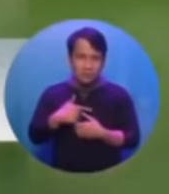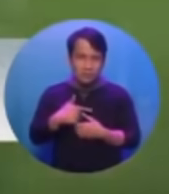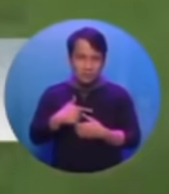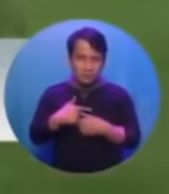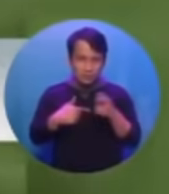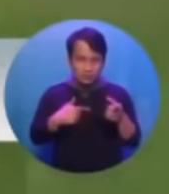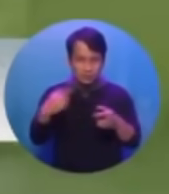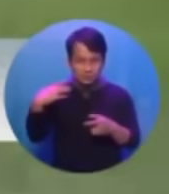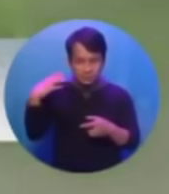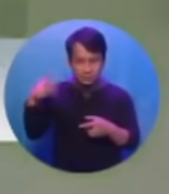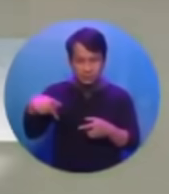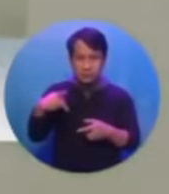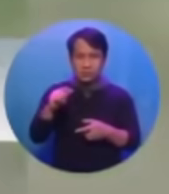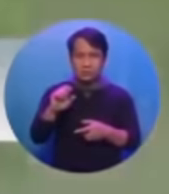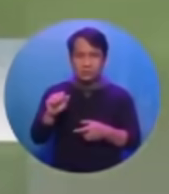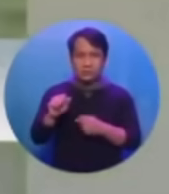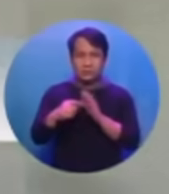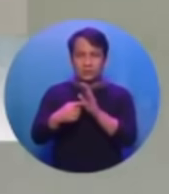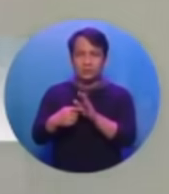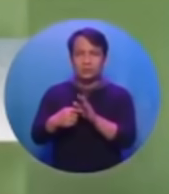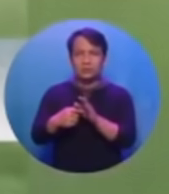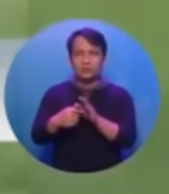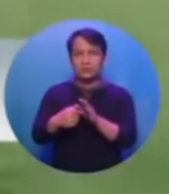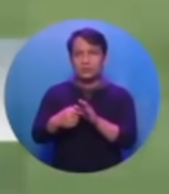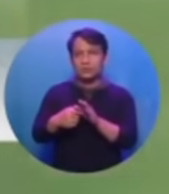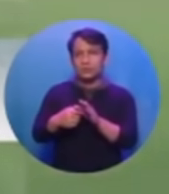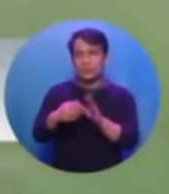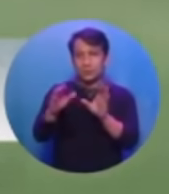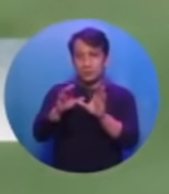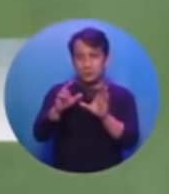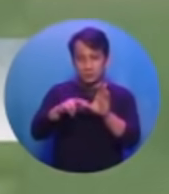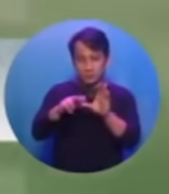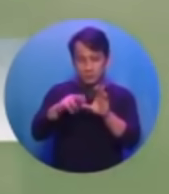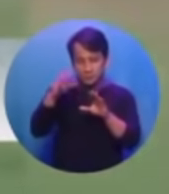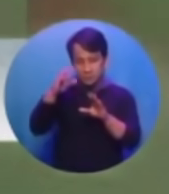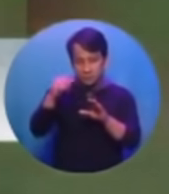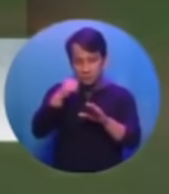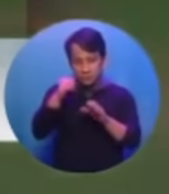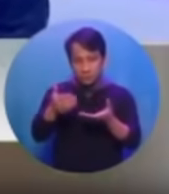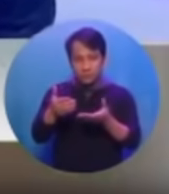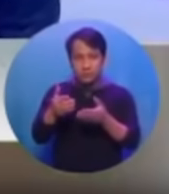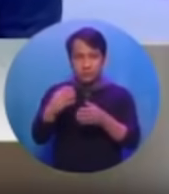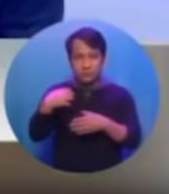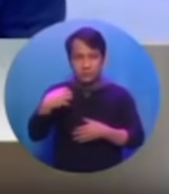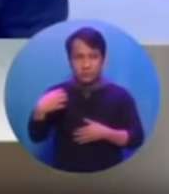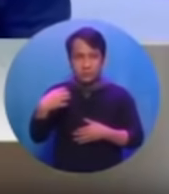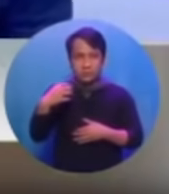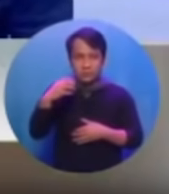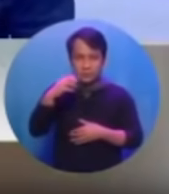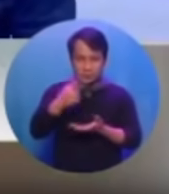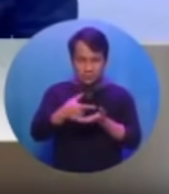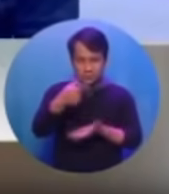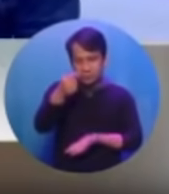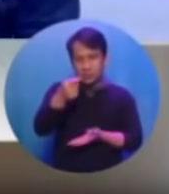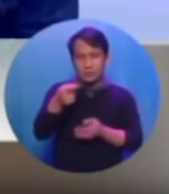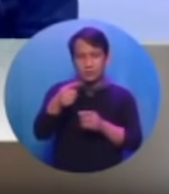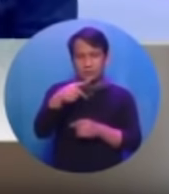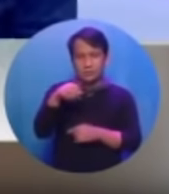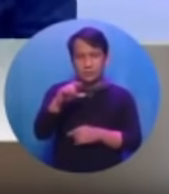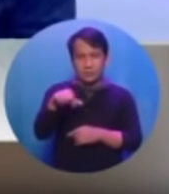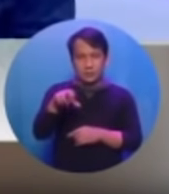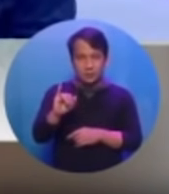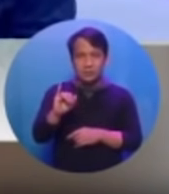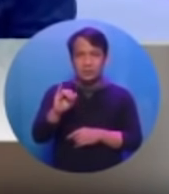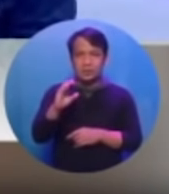Yung kay Kapitano ko lang narinig din po yun. Yung bagay na yun, sir. Apo. Lieutenant Colonel Noriel Rumbawa, Chief of Police ng Paniki, Tarlac. Magandang umaga